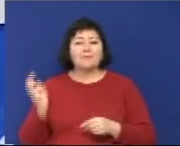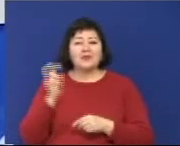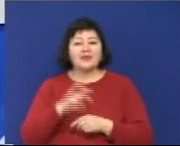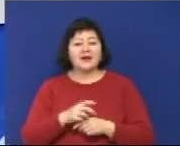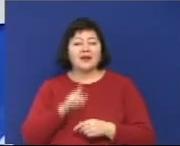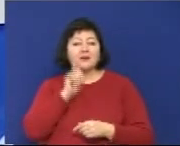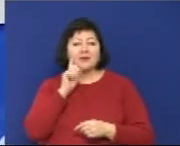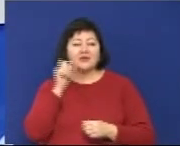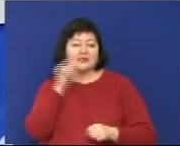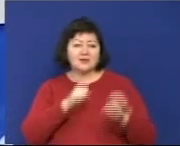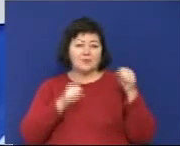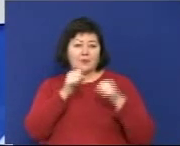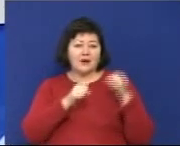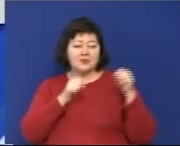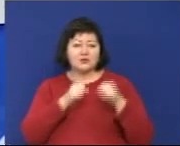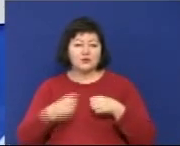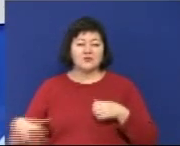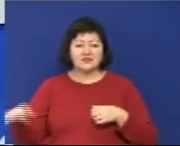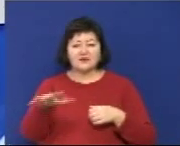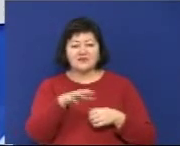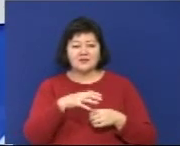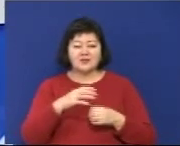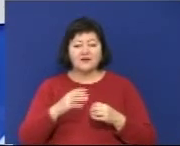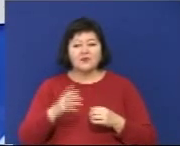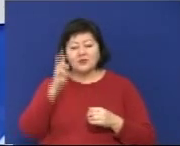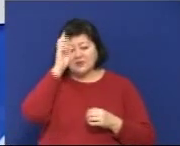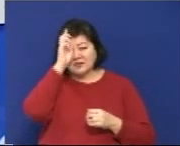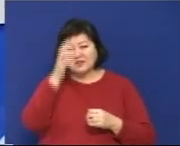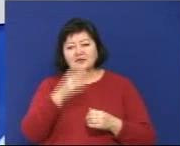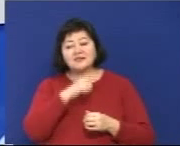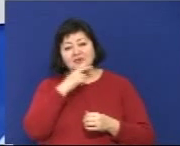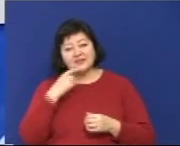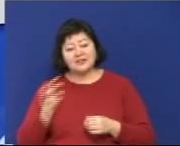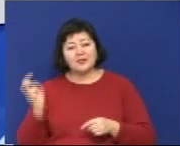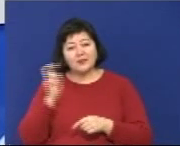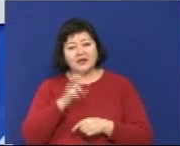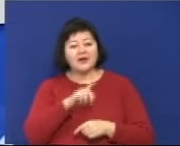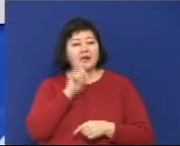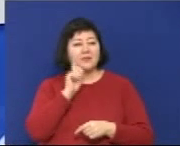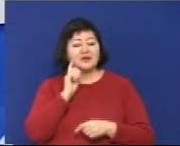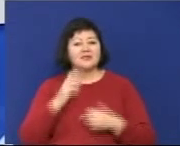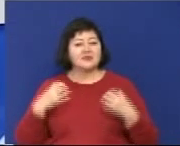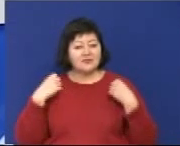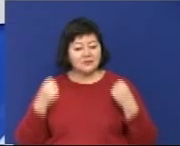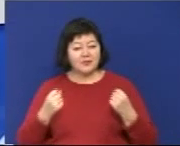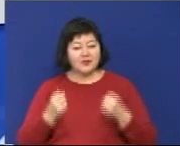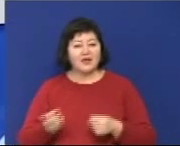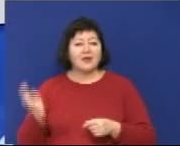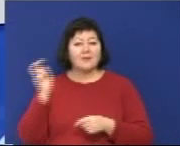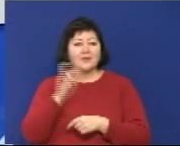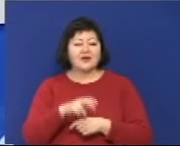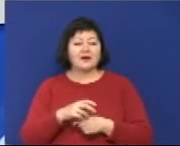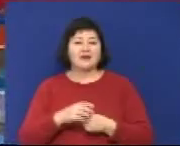боксеры со всех регионов страны, а также профессиональные спортсмены из России. Подробности в материале наших коллег с телеканала